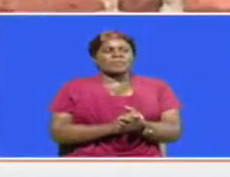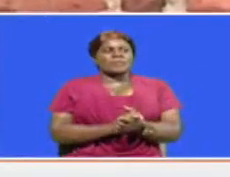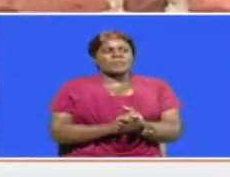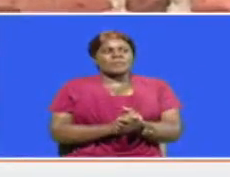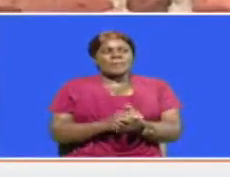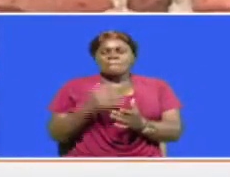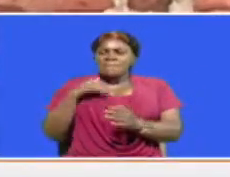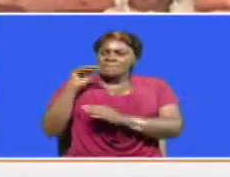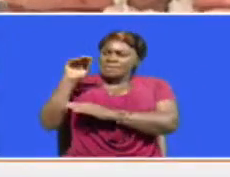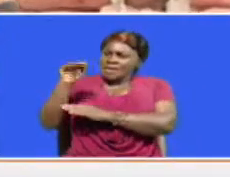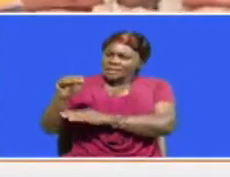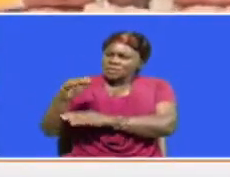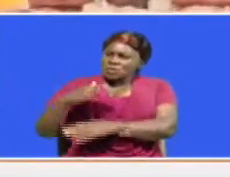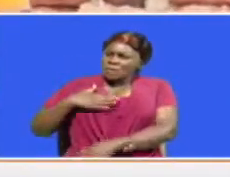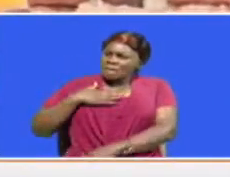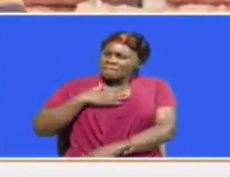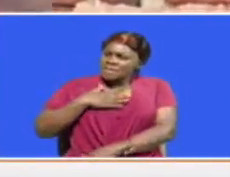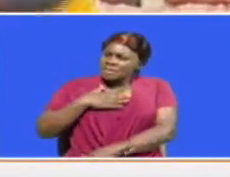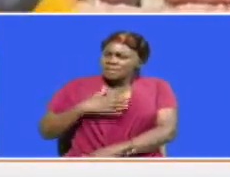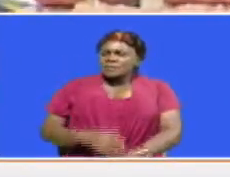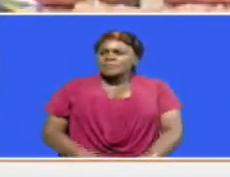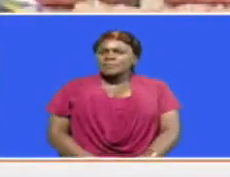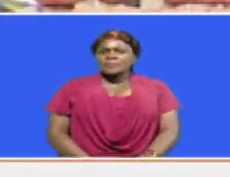Chogu, mimi na kuomba, tafadhali.